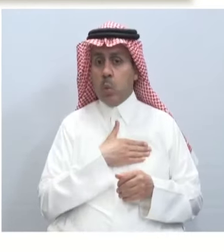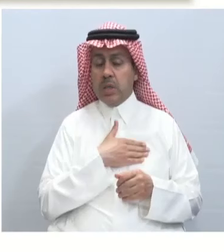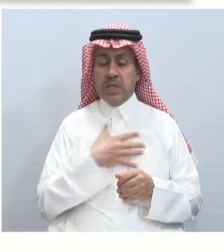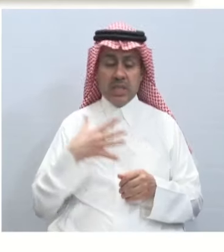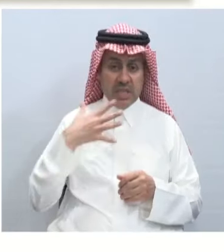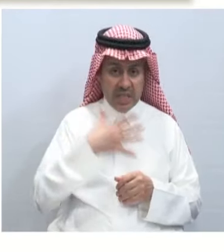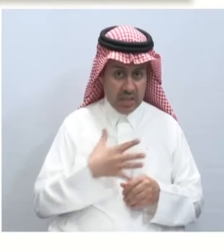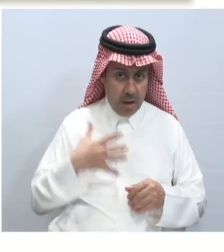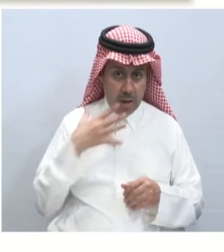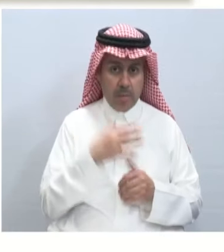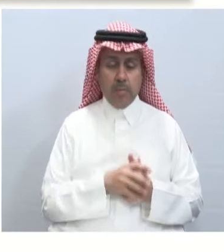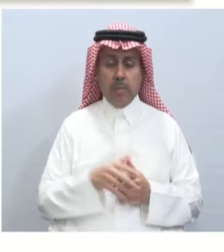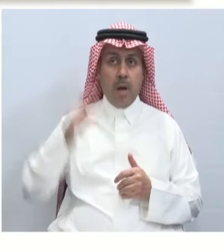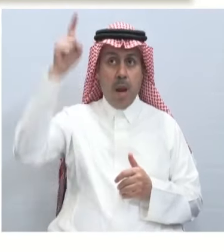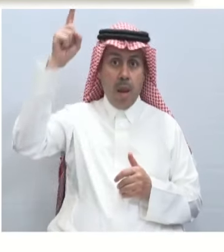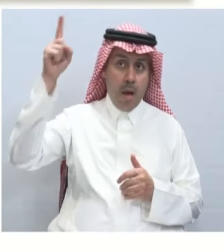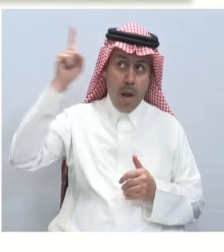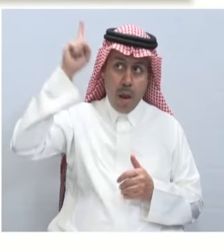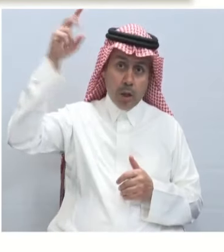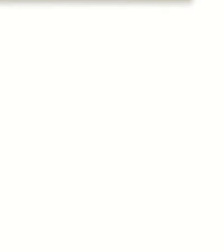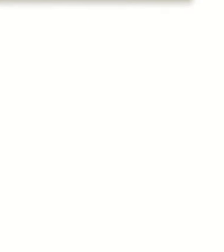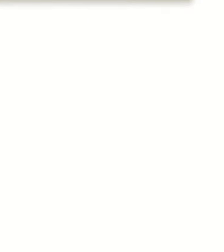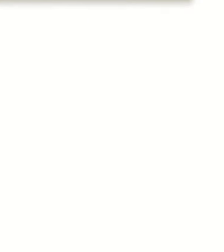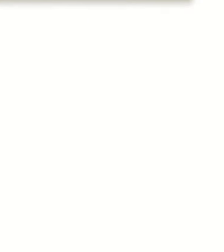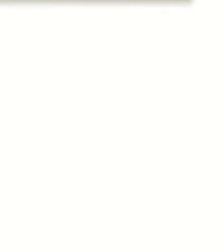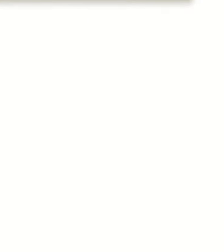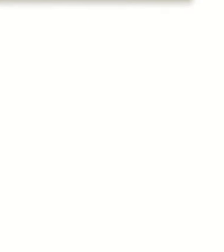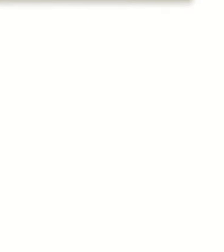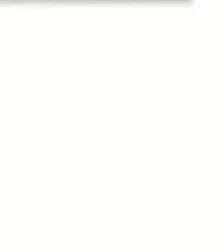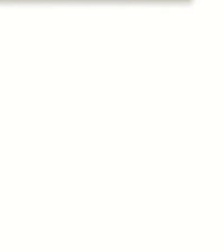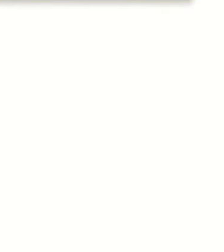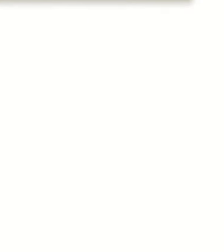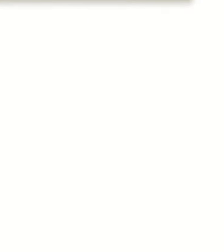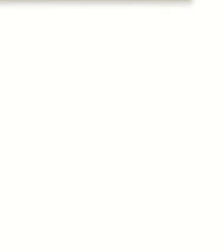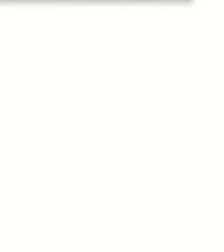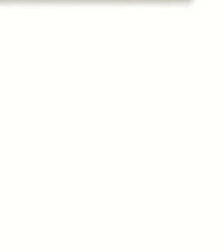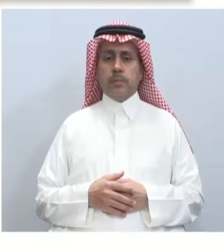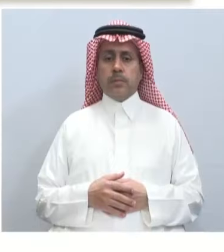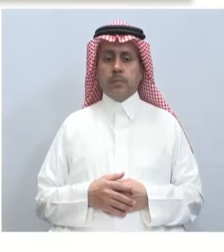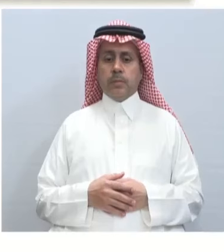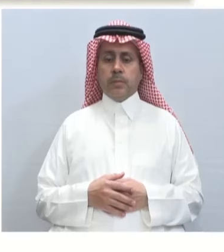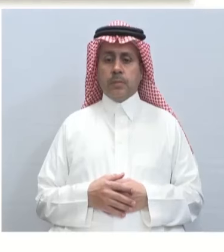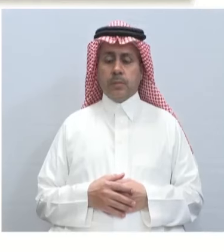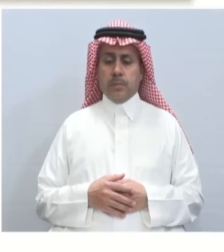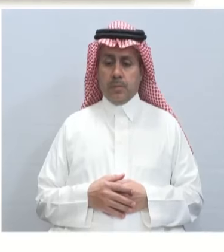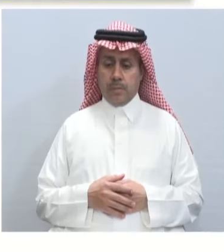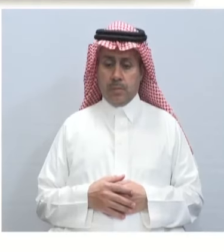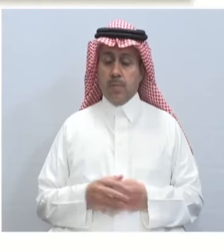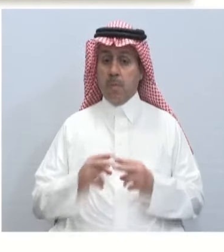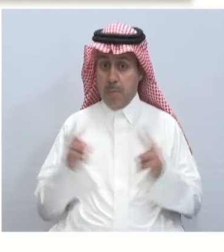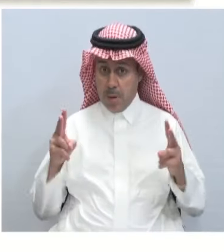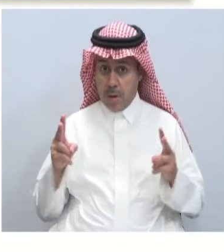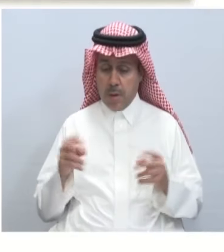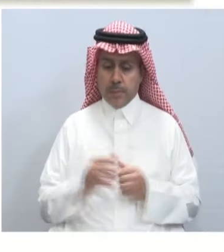واستشعار مراقبته من الاسباب المعينه على البعد عن الفواحش ايضا مما ذكرناه